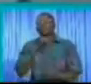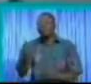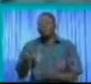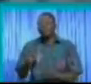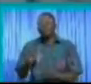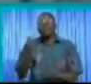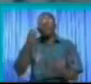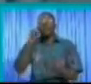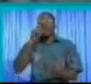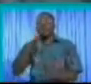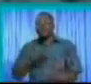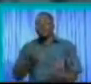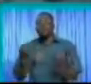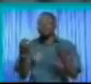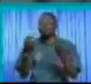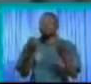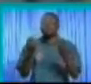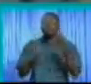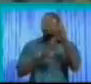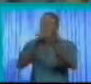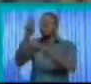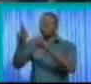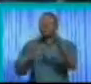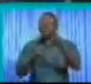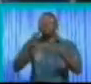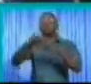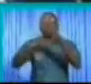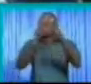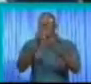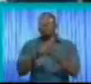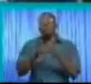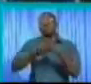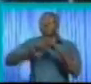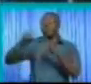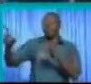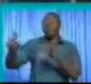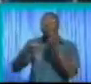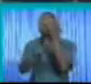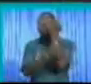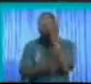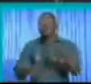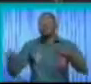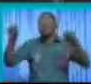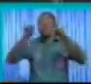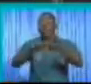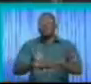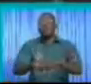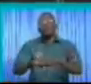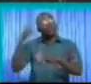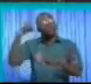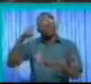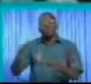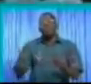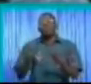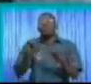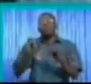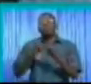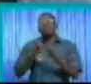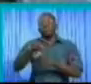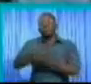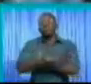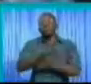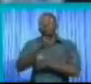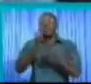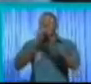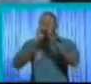cette femme, elles sont nombreuses les populations de par le monde à fuir leur pays en crise. À l'occasion de la Journée internationale de la paix,